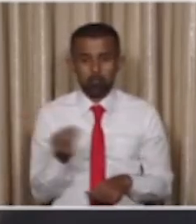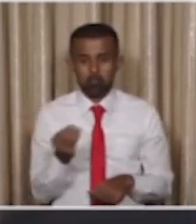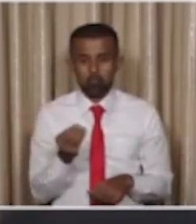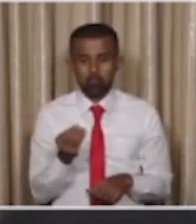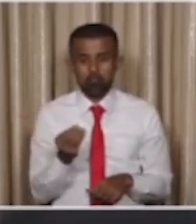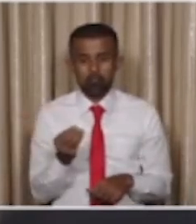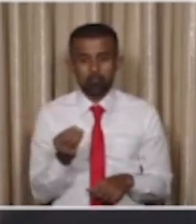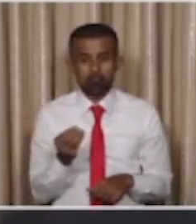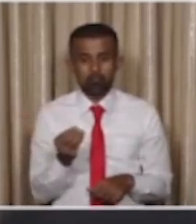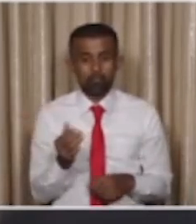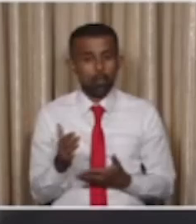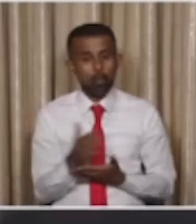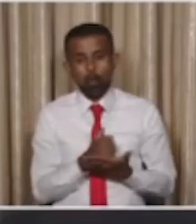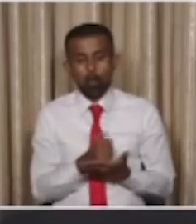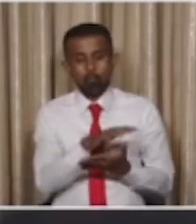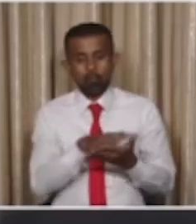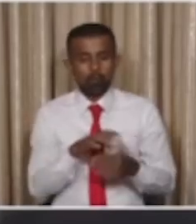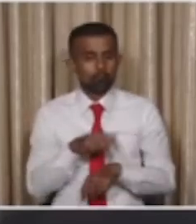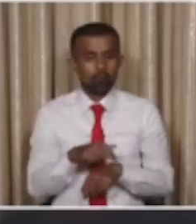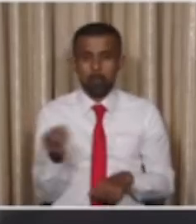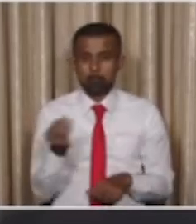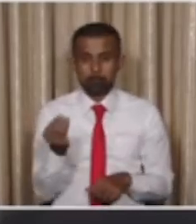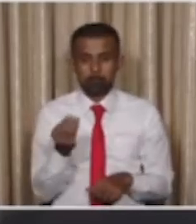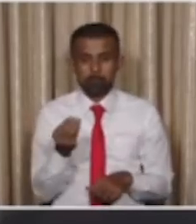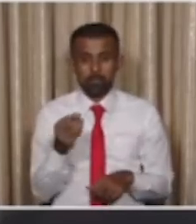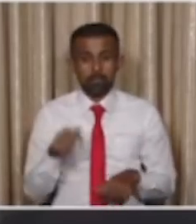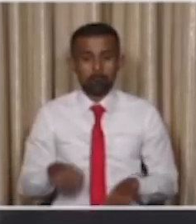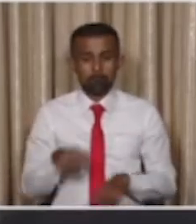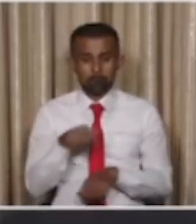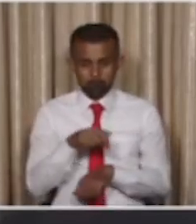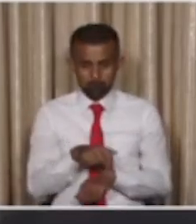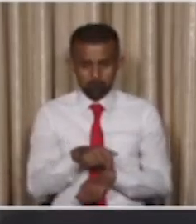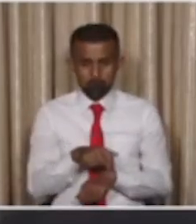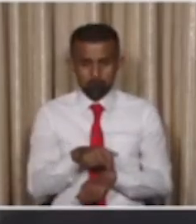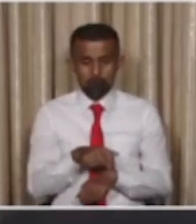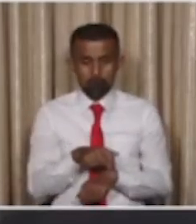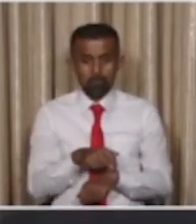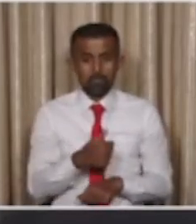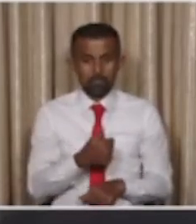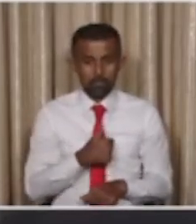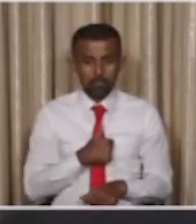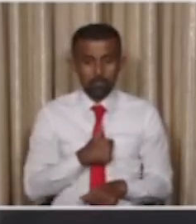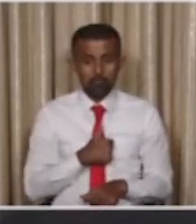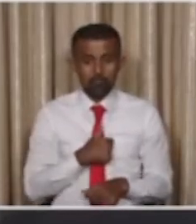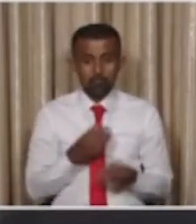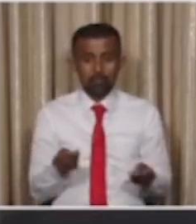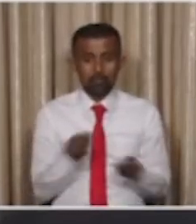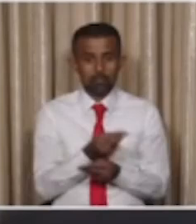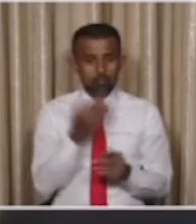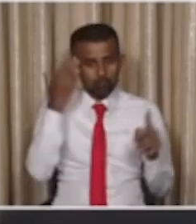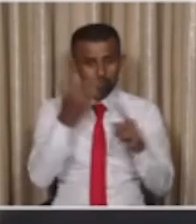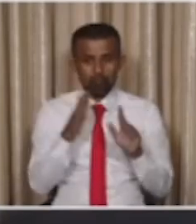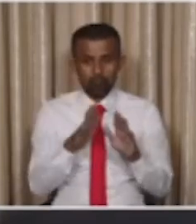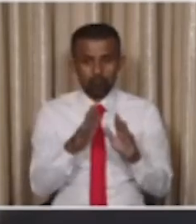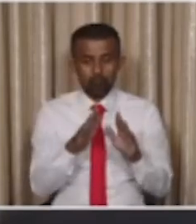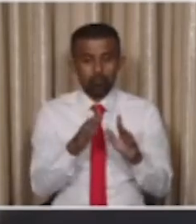සම්පූර්ණ විශ්ලේෂණයක් කරන්න. ඒ නිසා මේ අවස්ථාවේදී අර එකඟ වෙච්ච කලෙක්ටිව් ඇග්‍රීමෙන්ට් එක සම්බන්ධයෙන් විතරයි